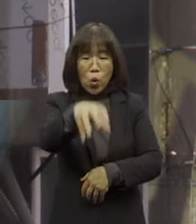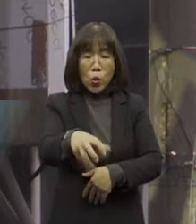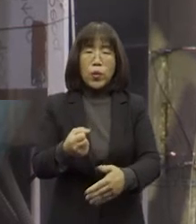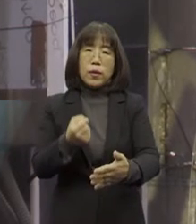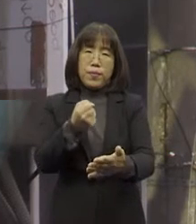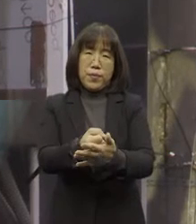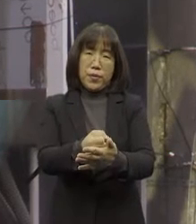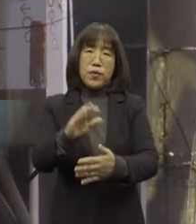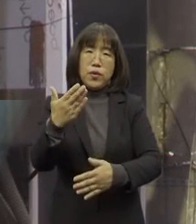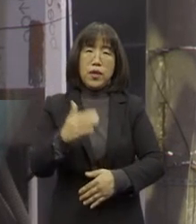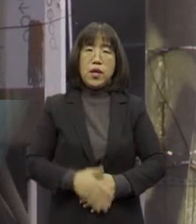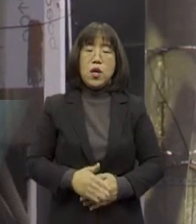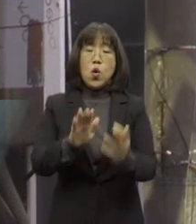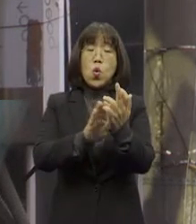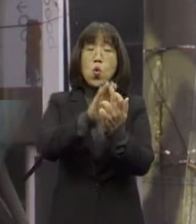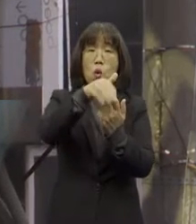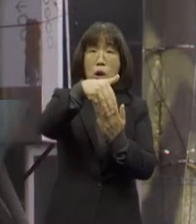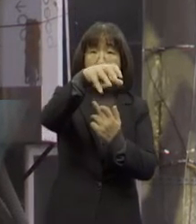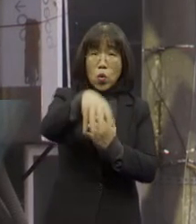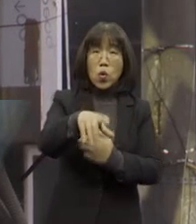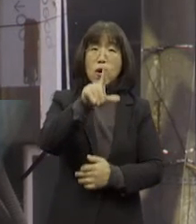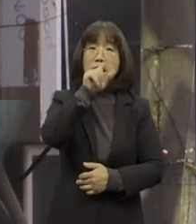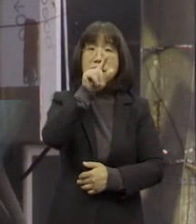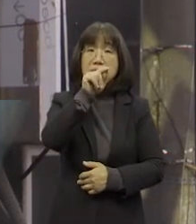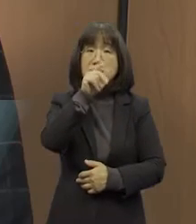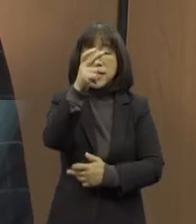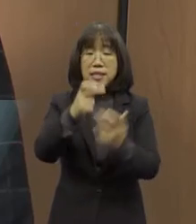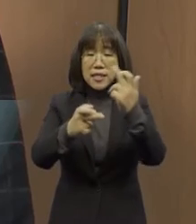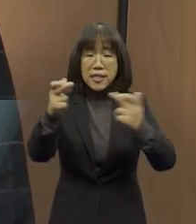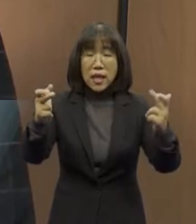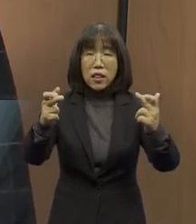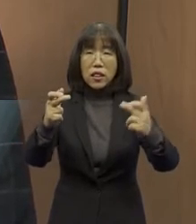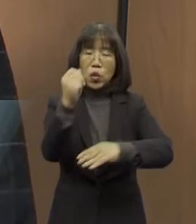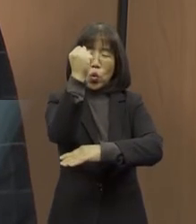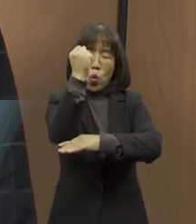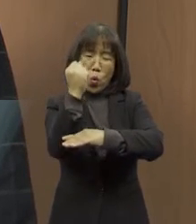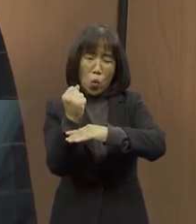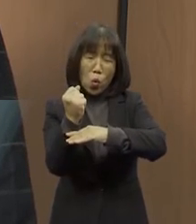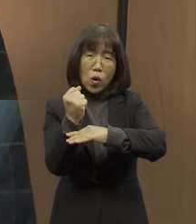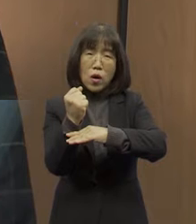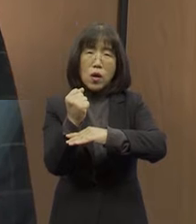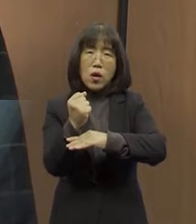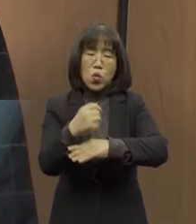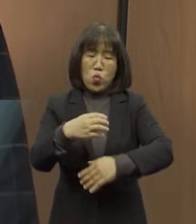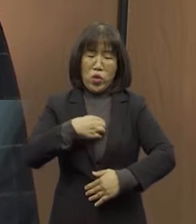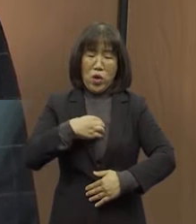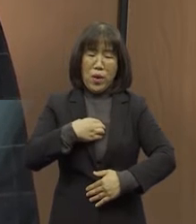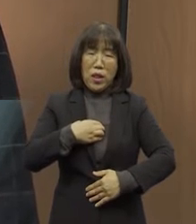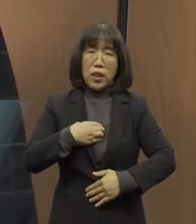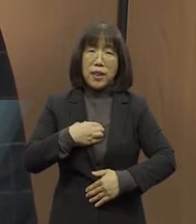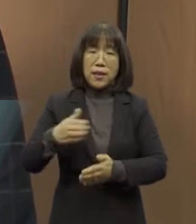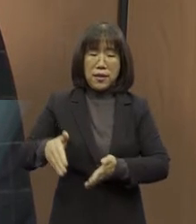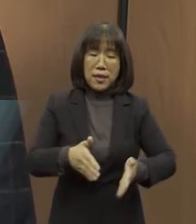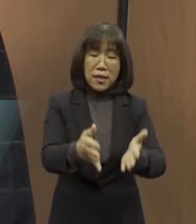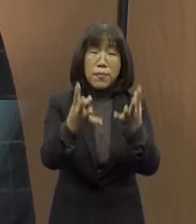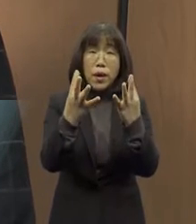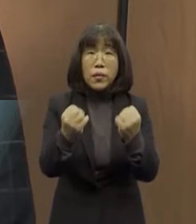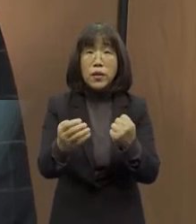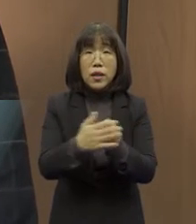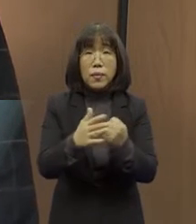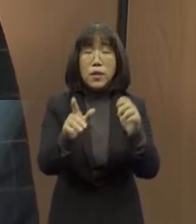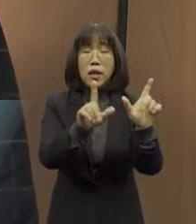거쳐 대상지가 선정됩니다. 화곡 본동 까치산로 4길 일대는 노후 저층 주거지로 위험한 골목이